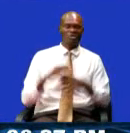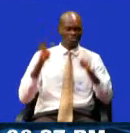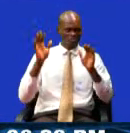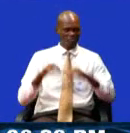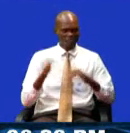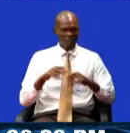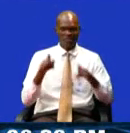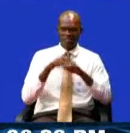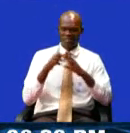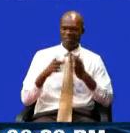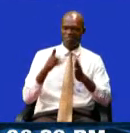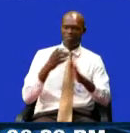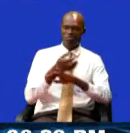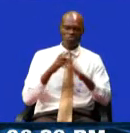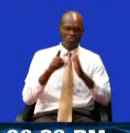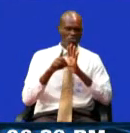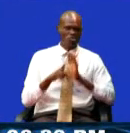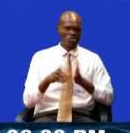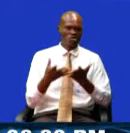kaka bichwe.